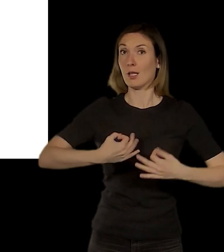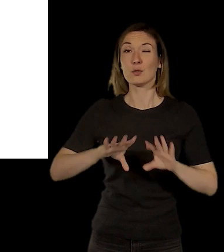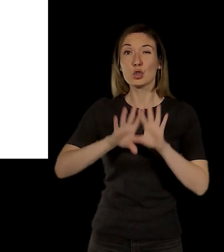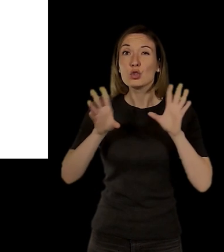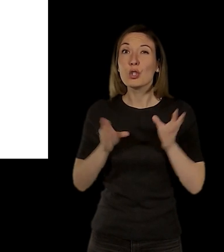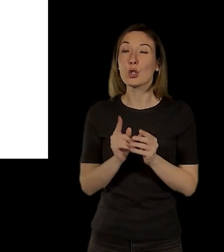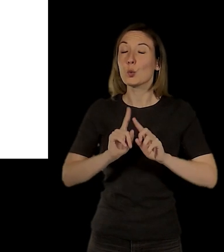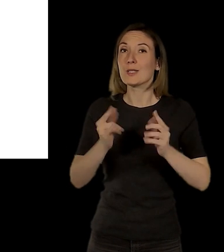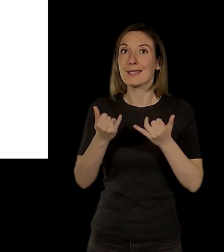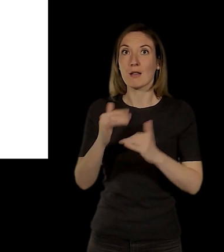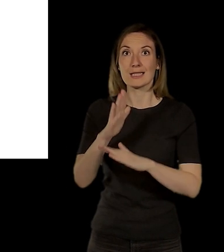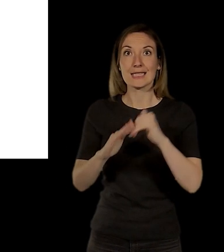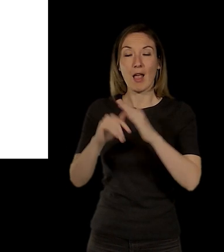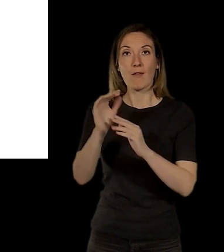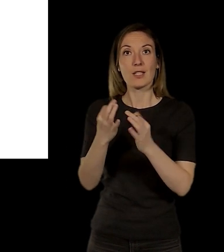různé